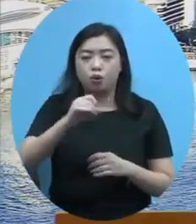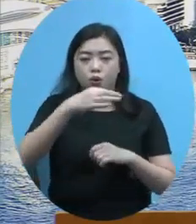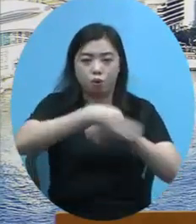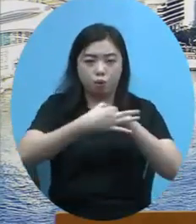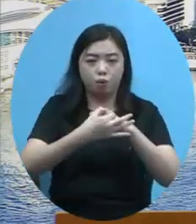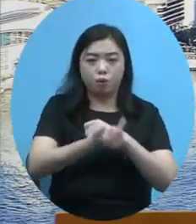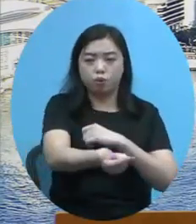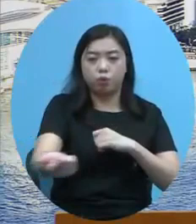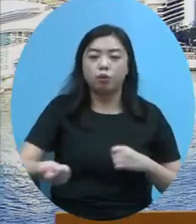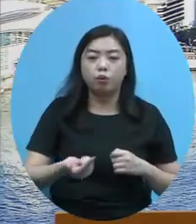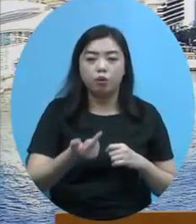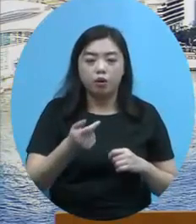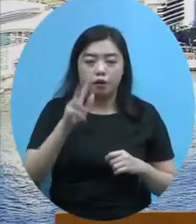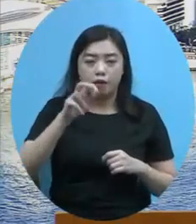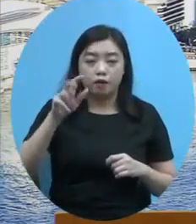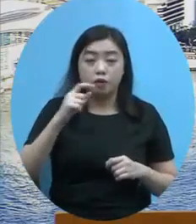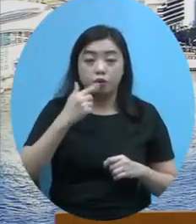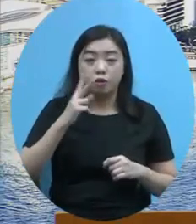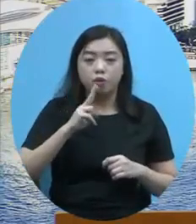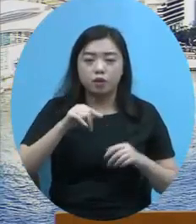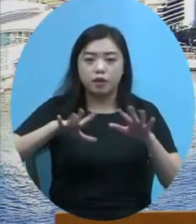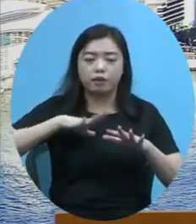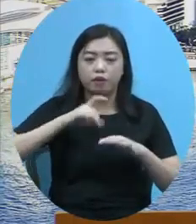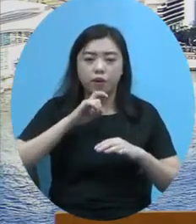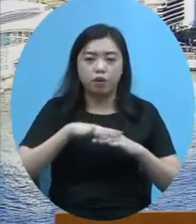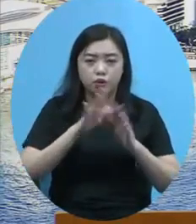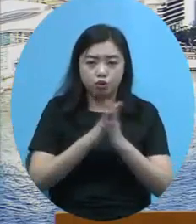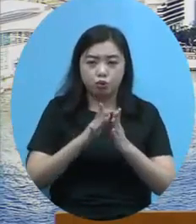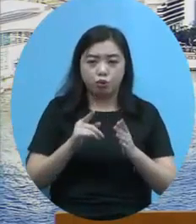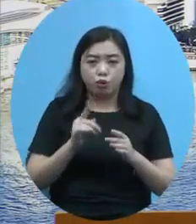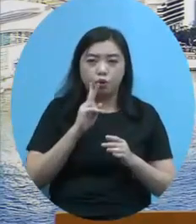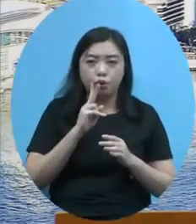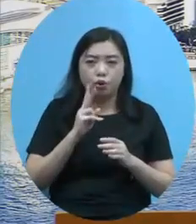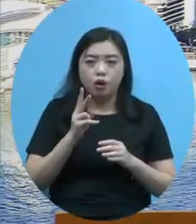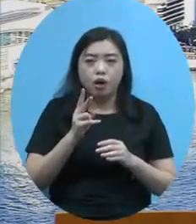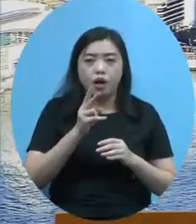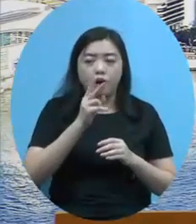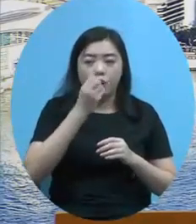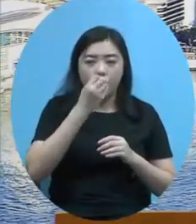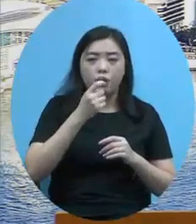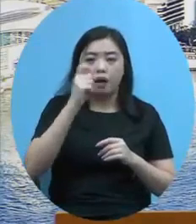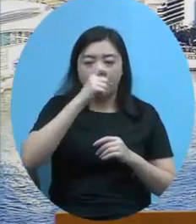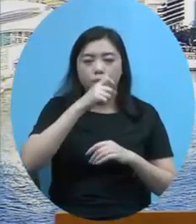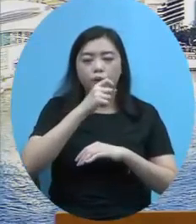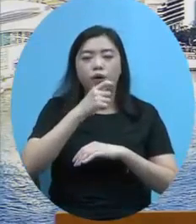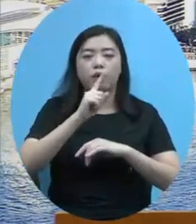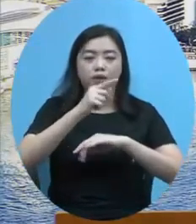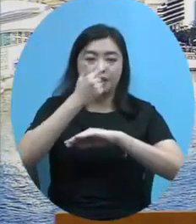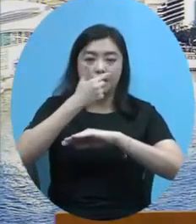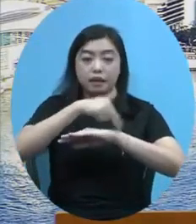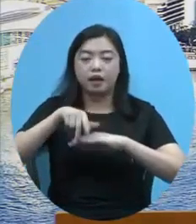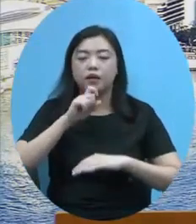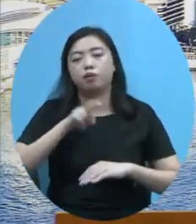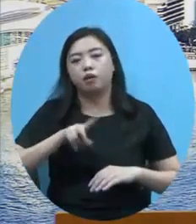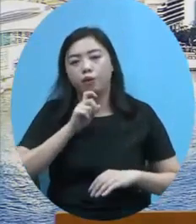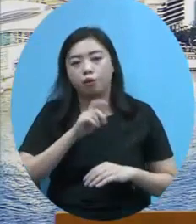都即係發現有類似嘅情況。咁遍佈香港啊、九龍、新界。咁頭先都講